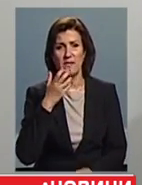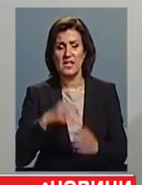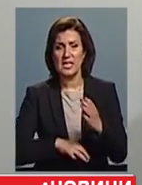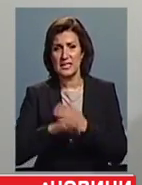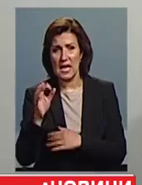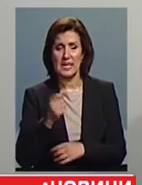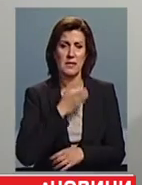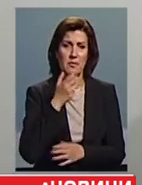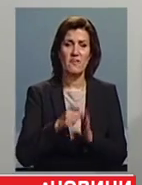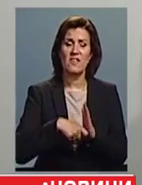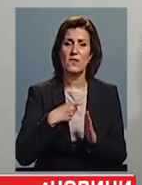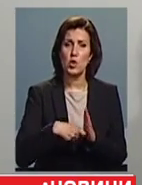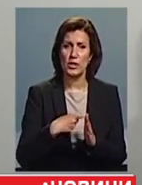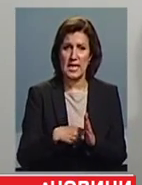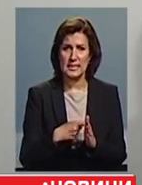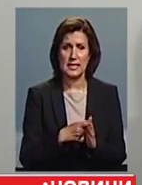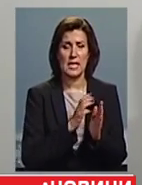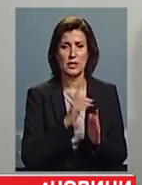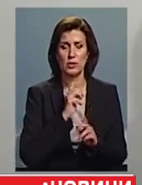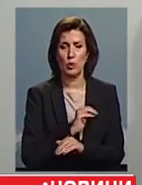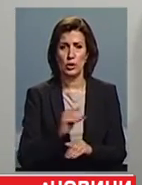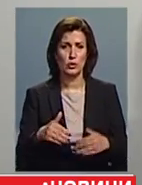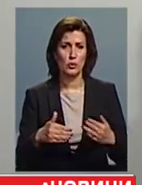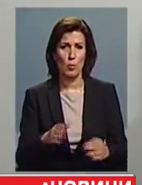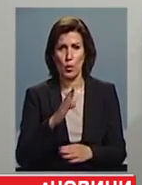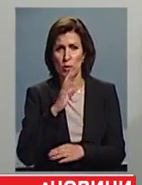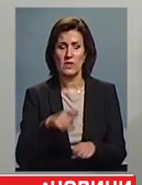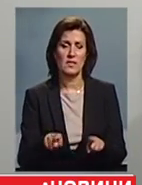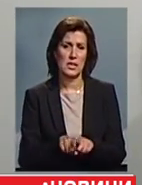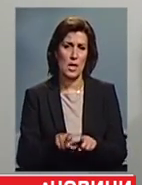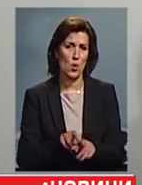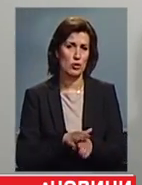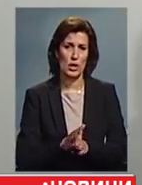південь від Донецька режиму тиші з боку противника також не дотримано.